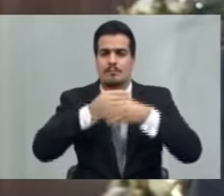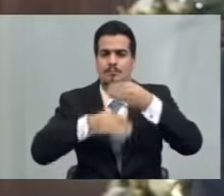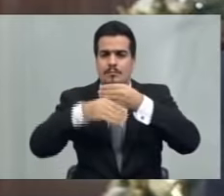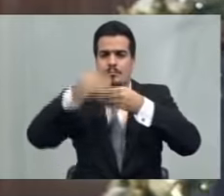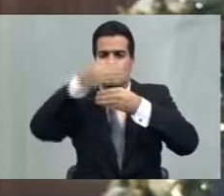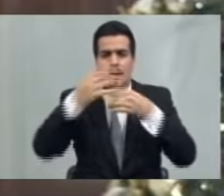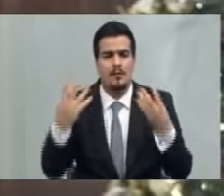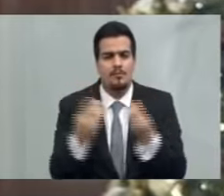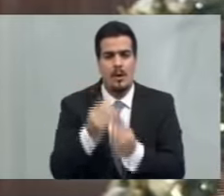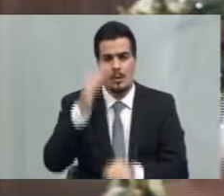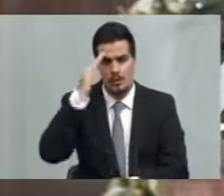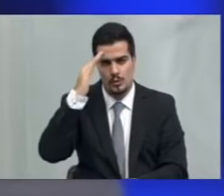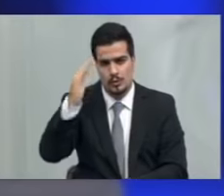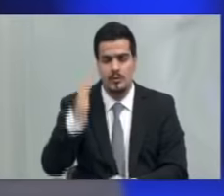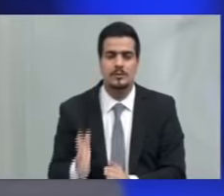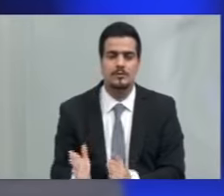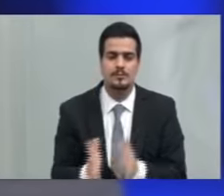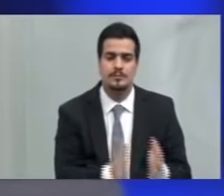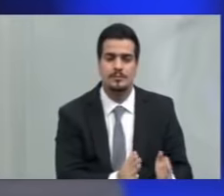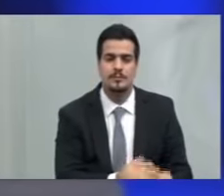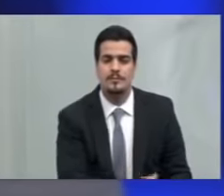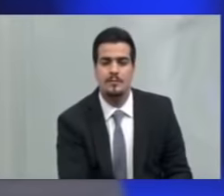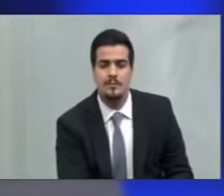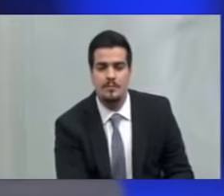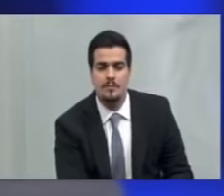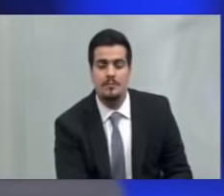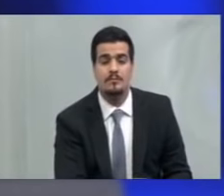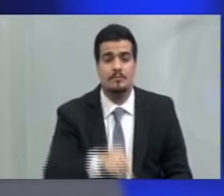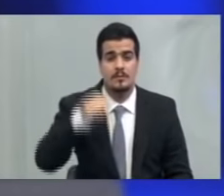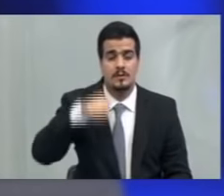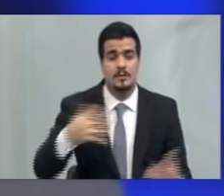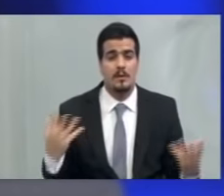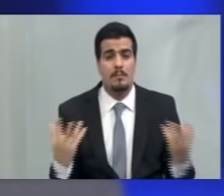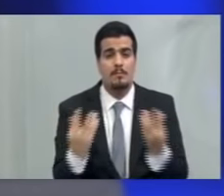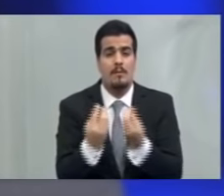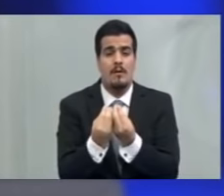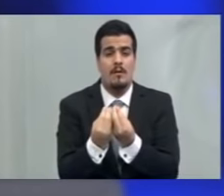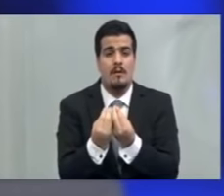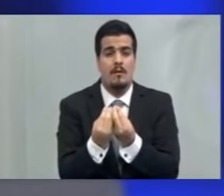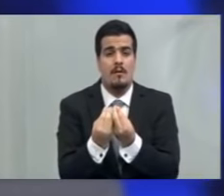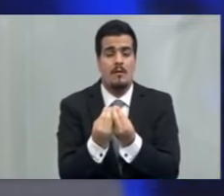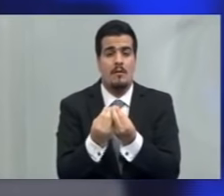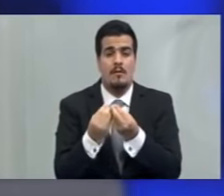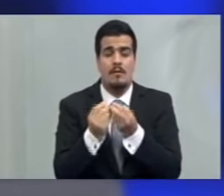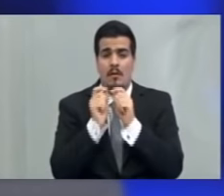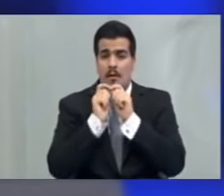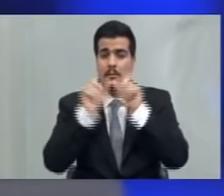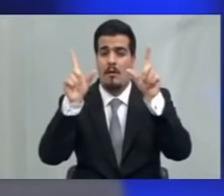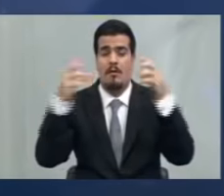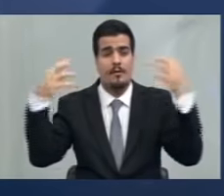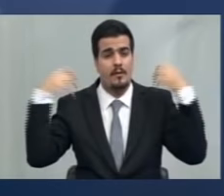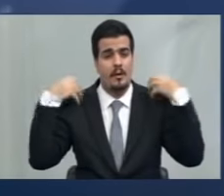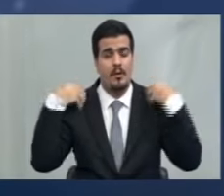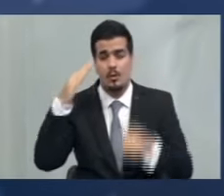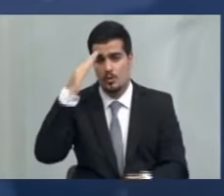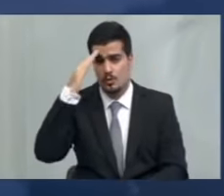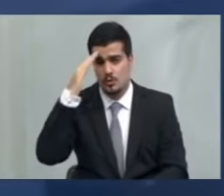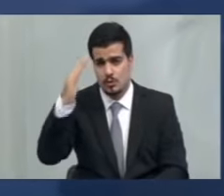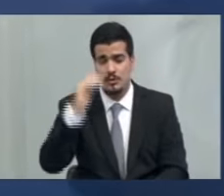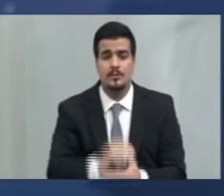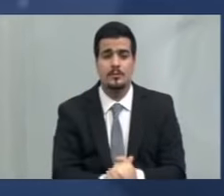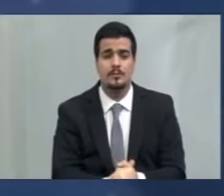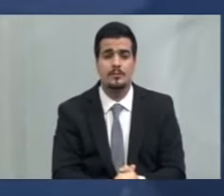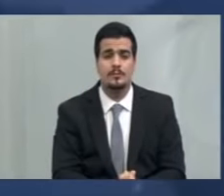الفرنسوية. وشكرا. هذه انتقال الآن لزميلة نجاح معها أخبار الرياضة. شكرا